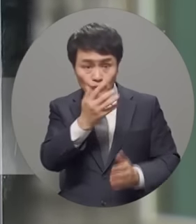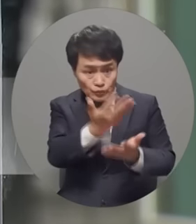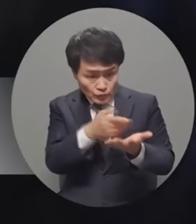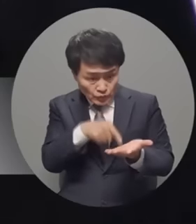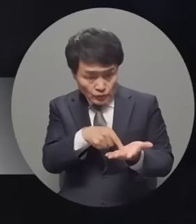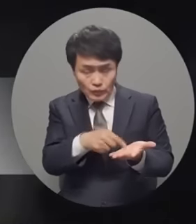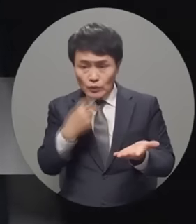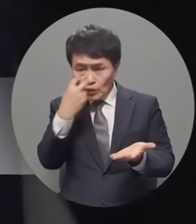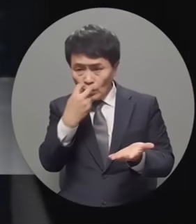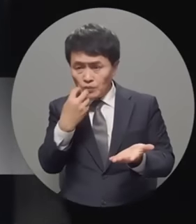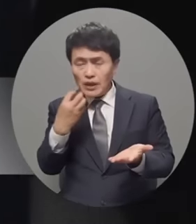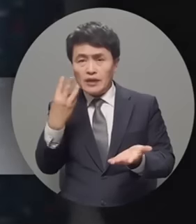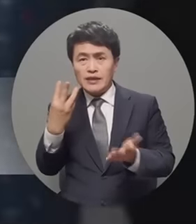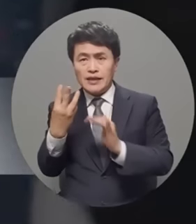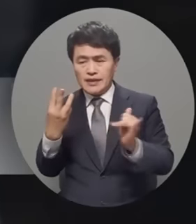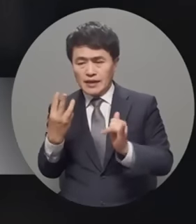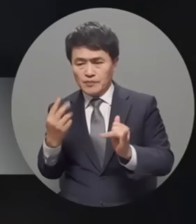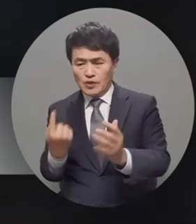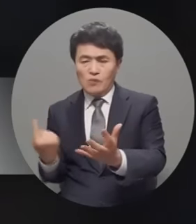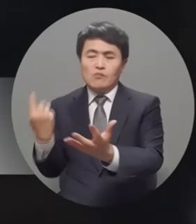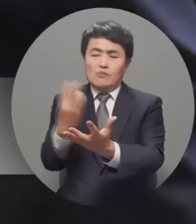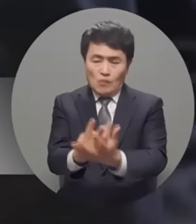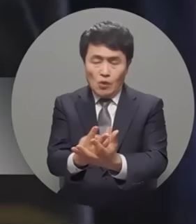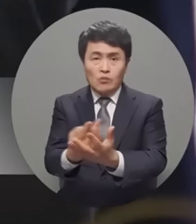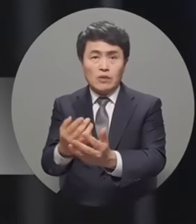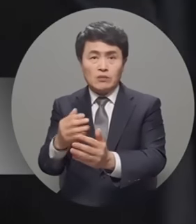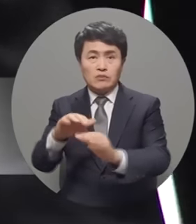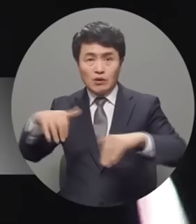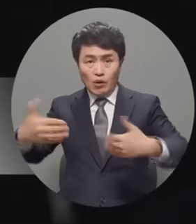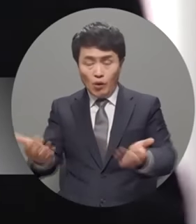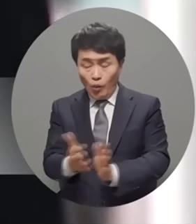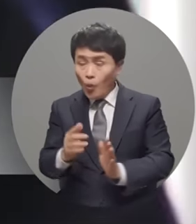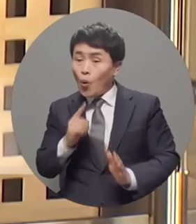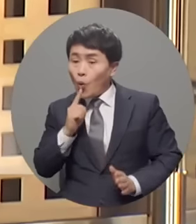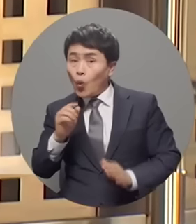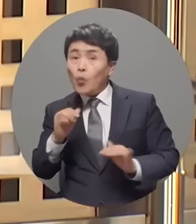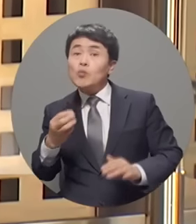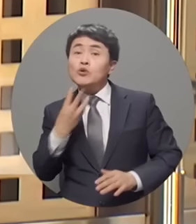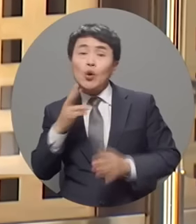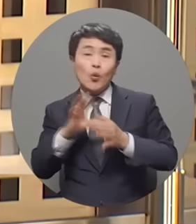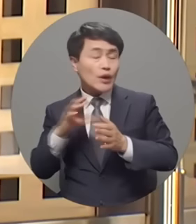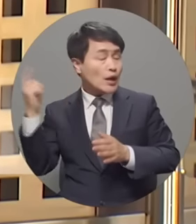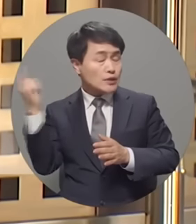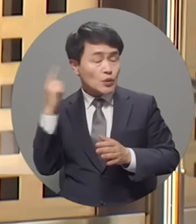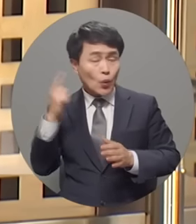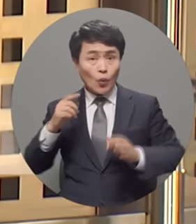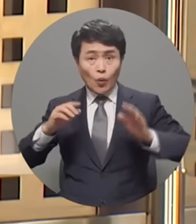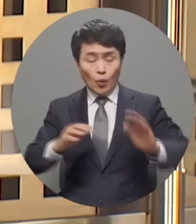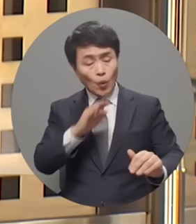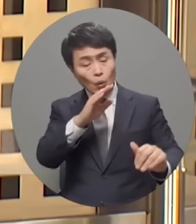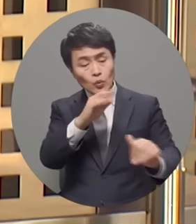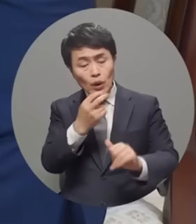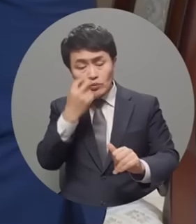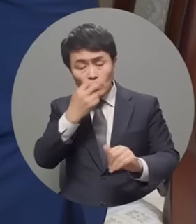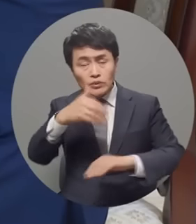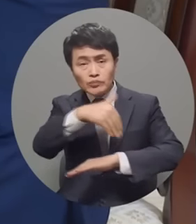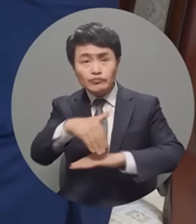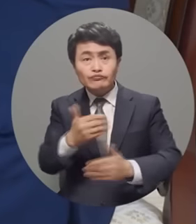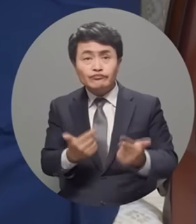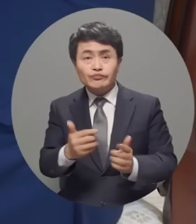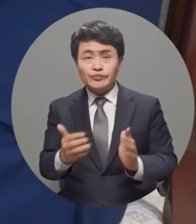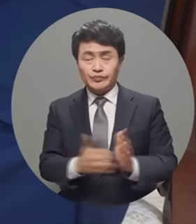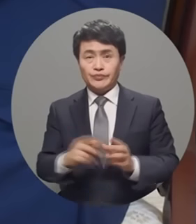검사 3명의 전담 수사 인력을 추가로 배정하고 고발인인 서울의 소리 측과 소환 날짜를 조율하고 있습니다.